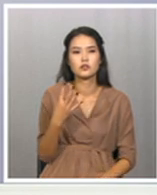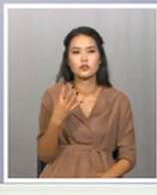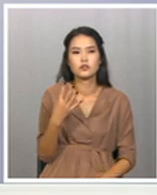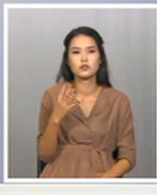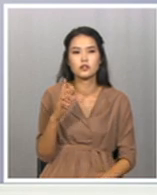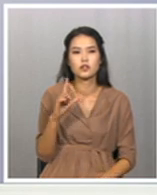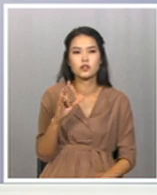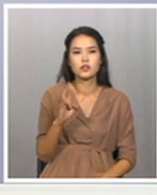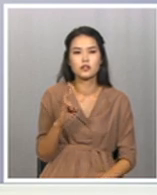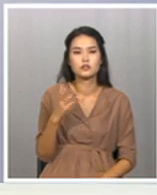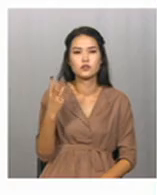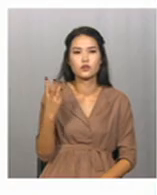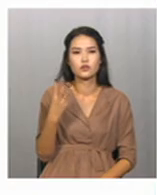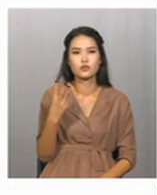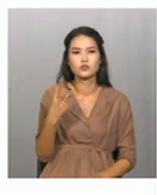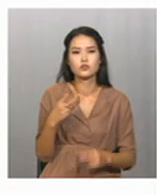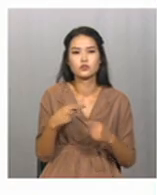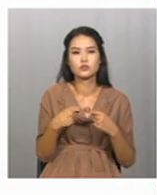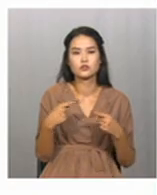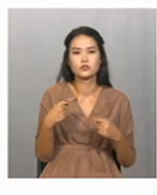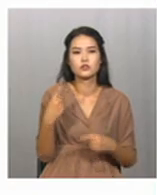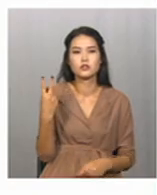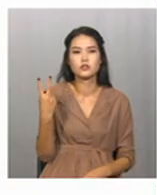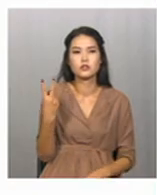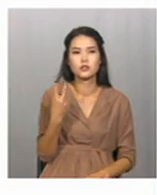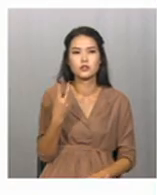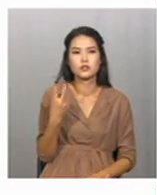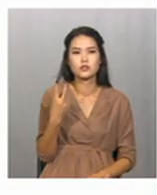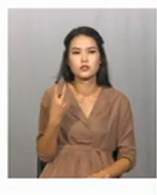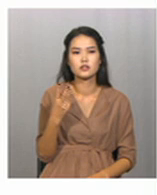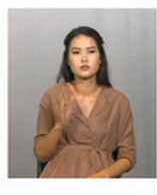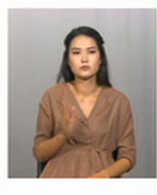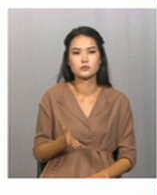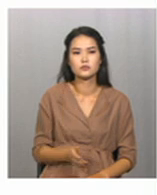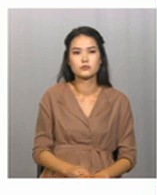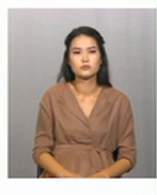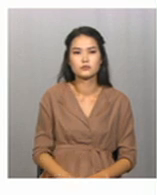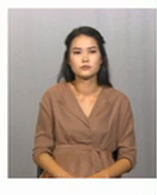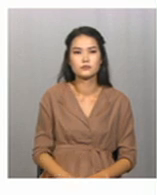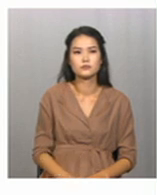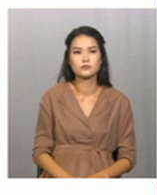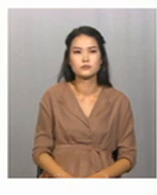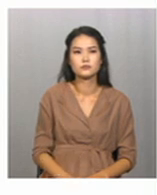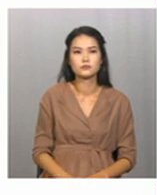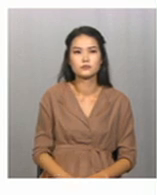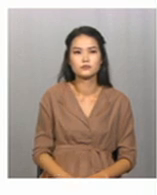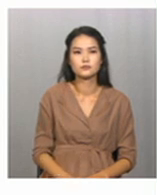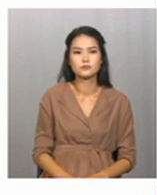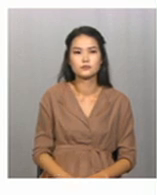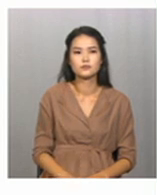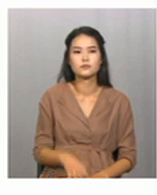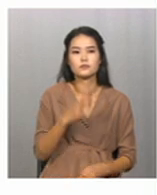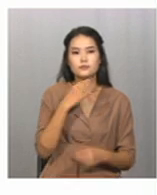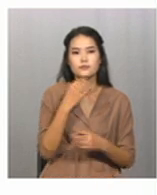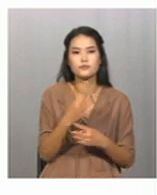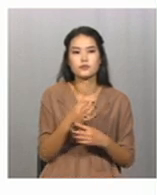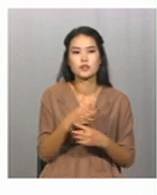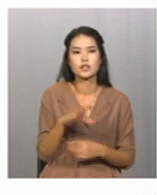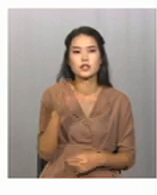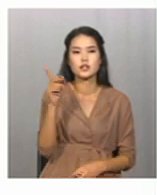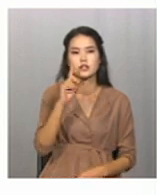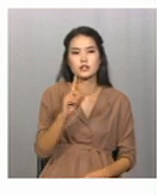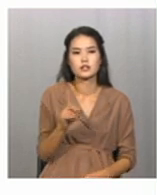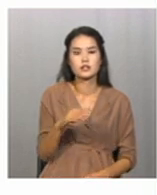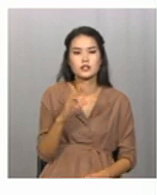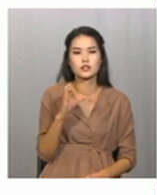4 көбейтілген 3-тің натурал логарифмі азайтылған 2. жауабы